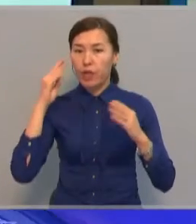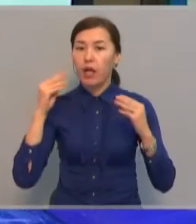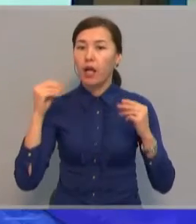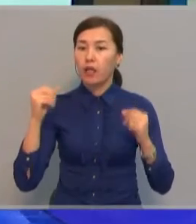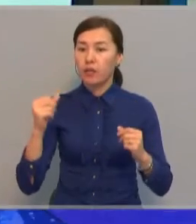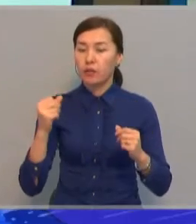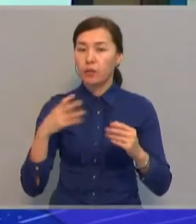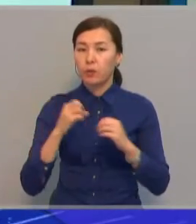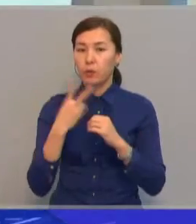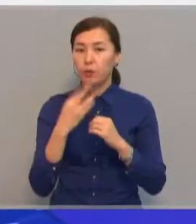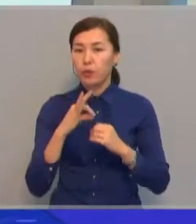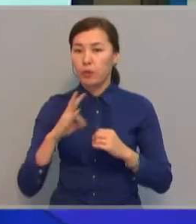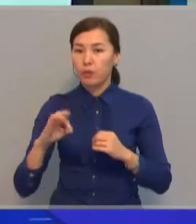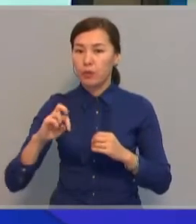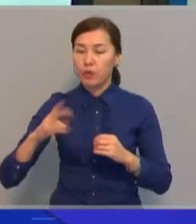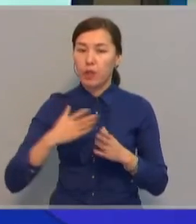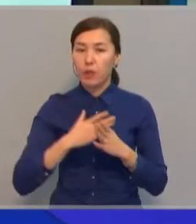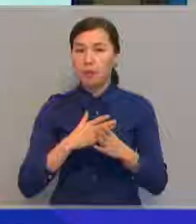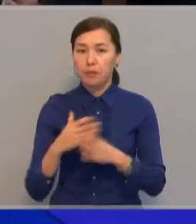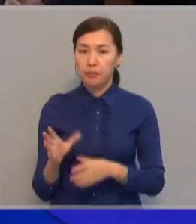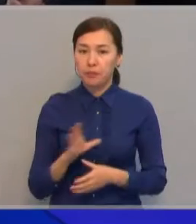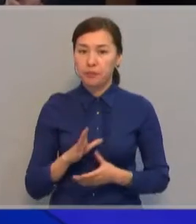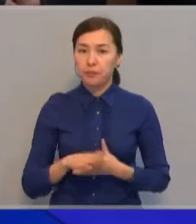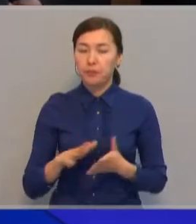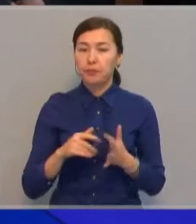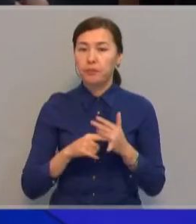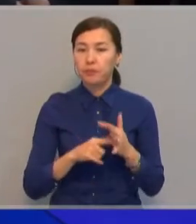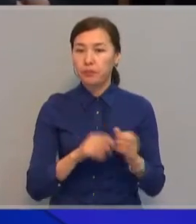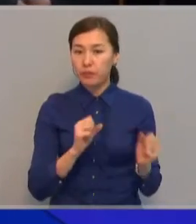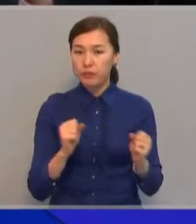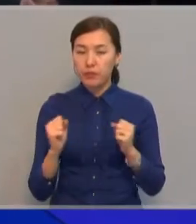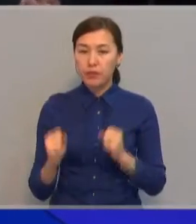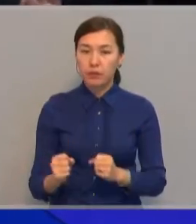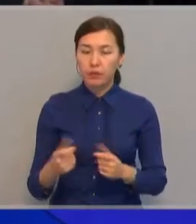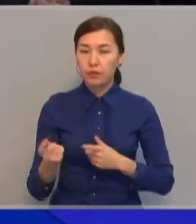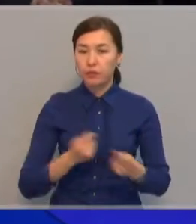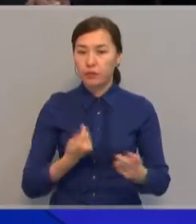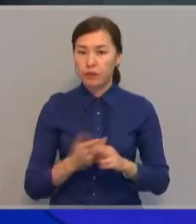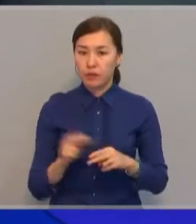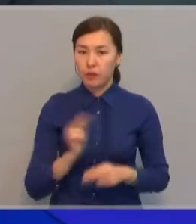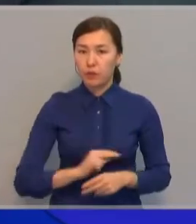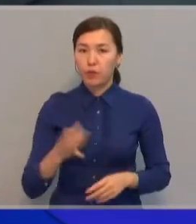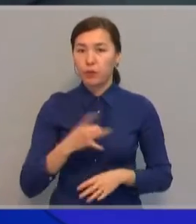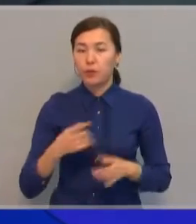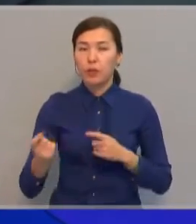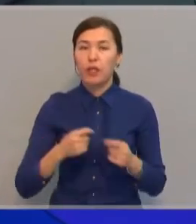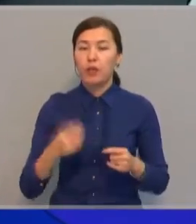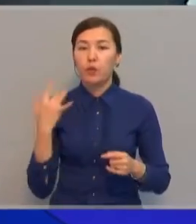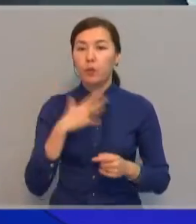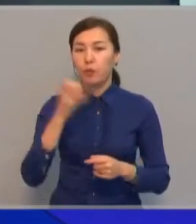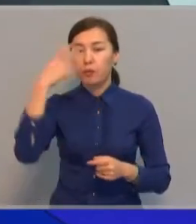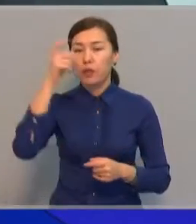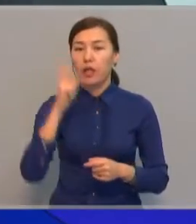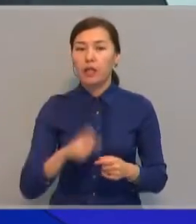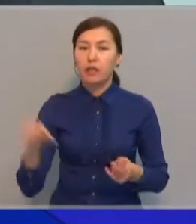қаржы есебінен 12 миллион теңгеге демеушілік жасады. Санитарлық талаптарды сақтай отырып ұйымдастырылған шараға аудан билігімен бірқатар